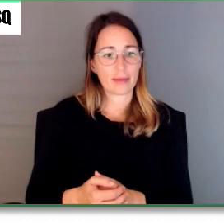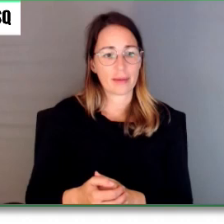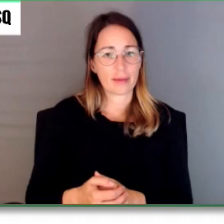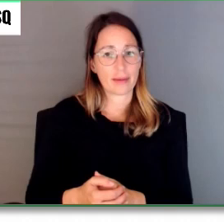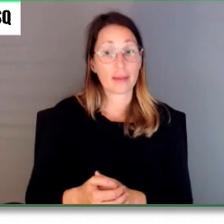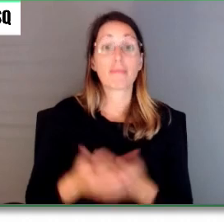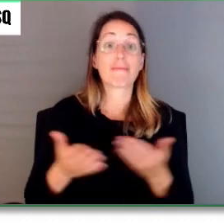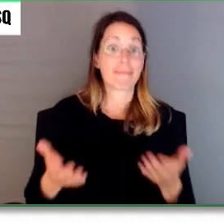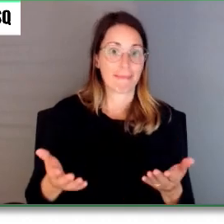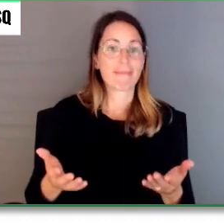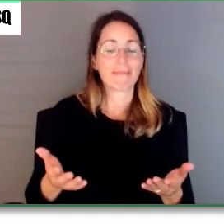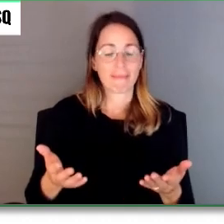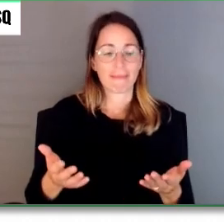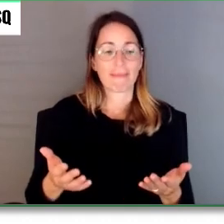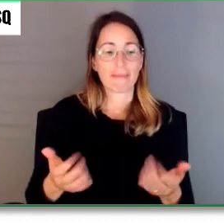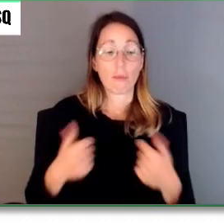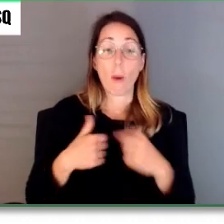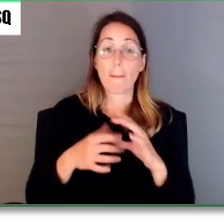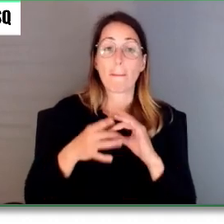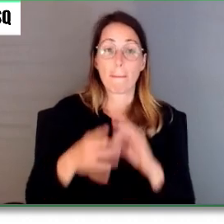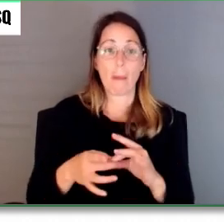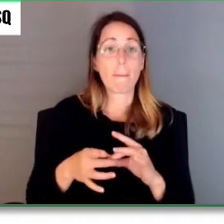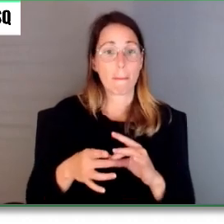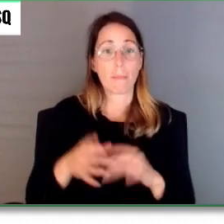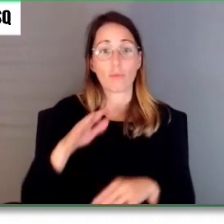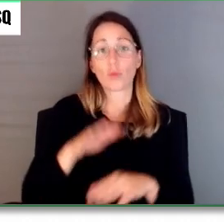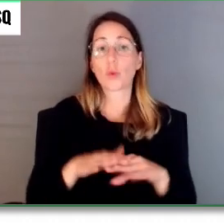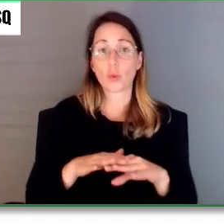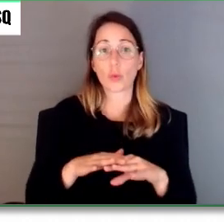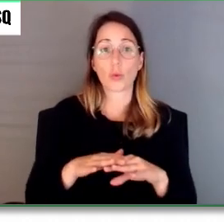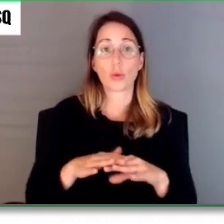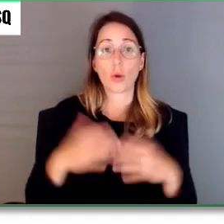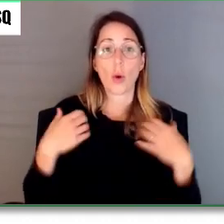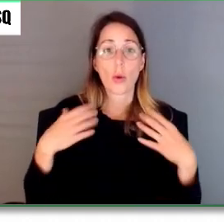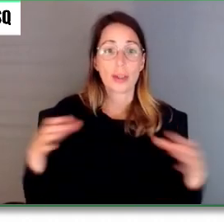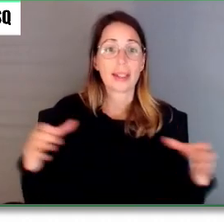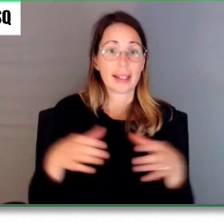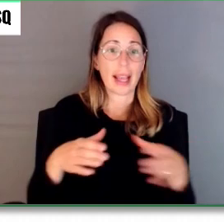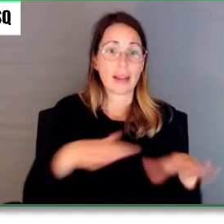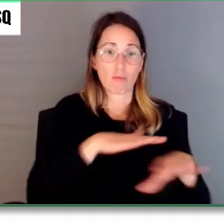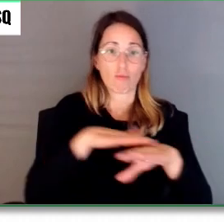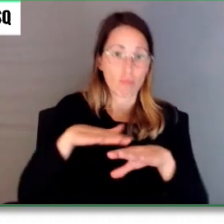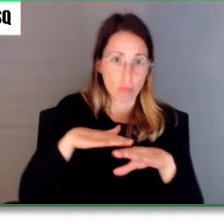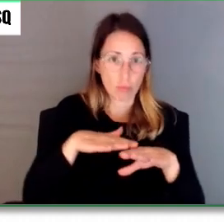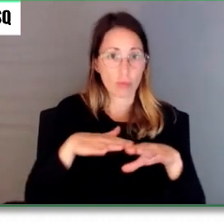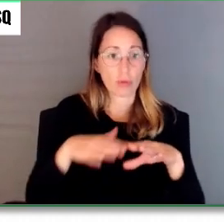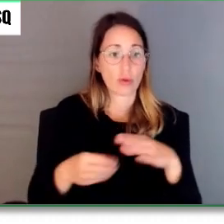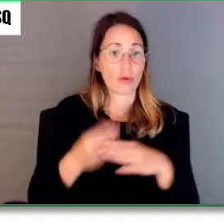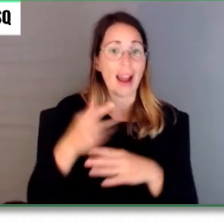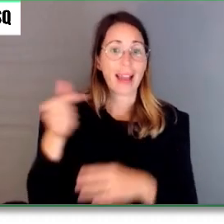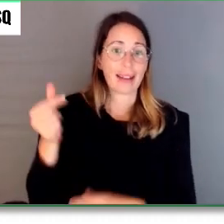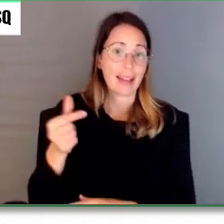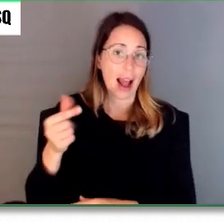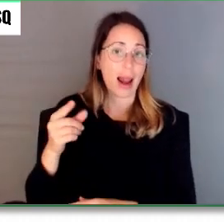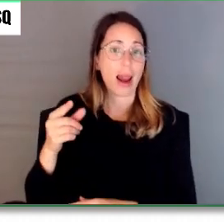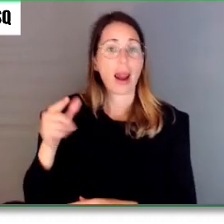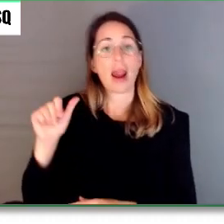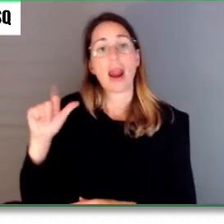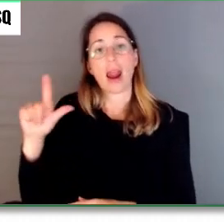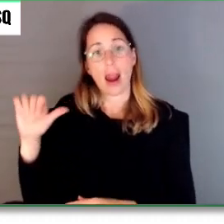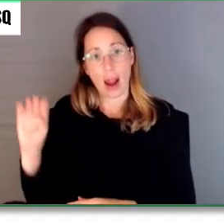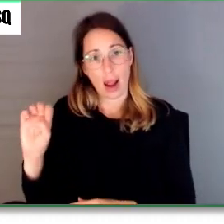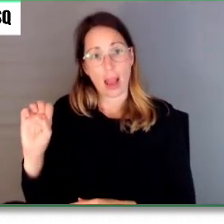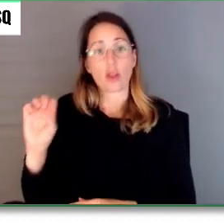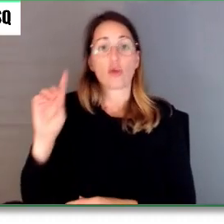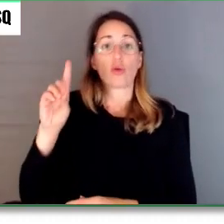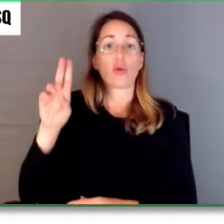donc, j'étais membre du Conseil consultatif de la Nouvelle-Galles du Sud et je commençais à élaborer